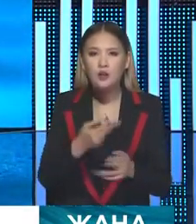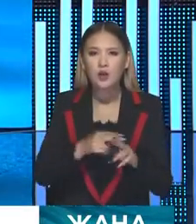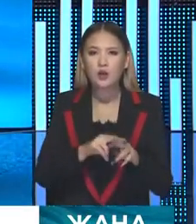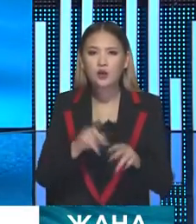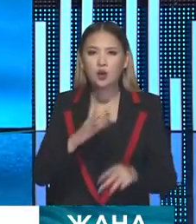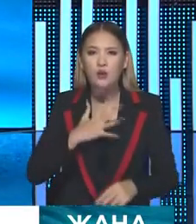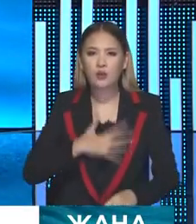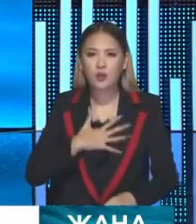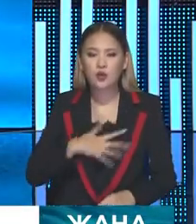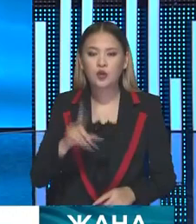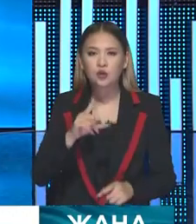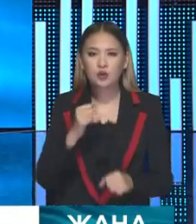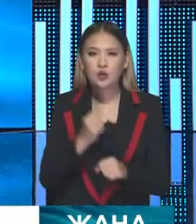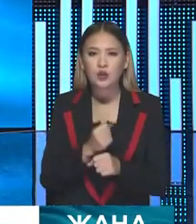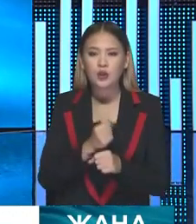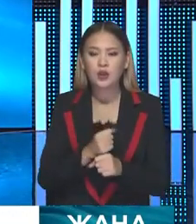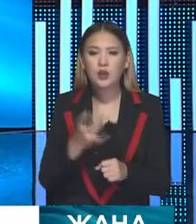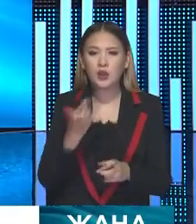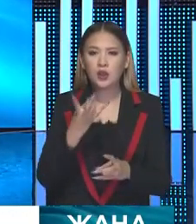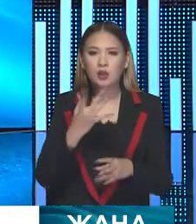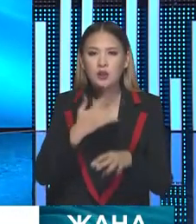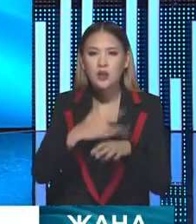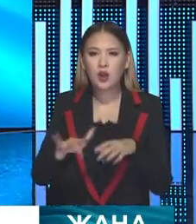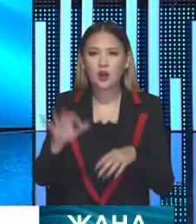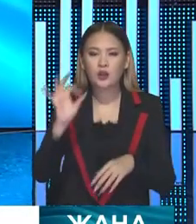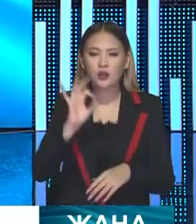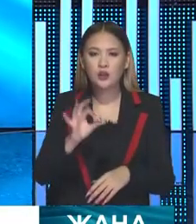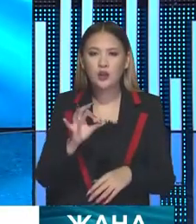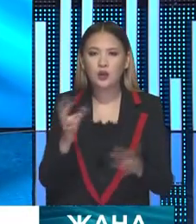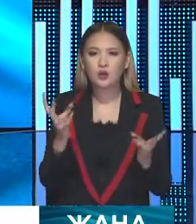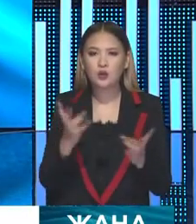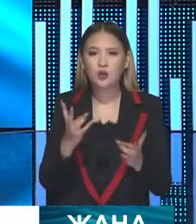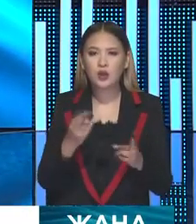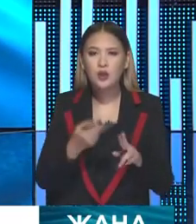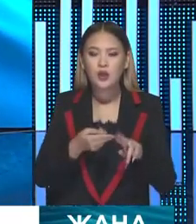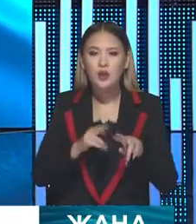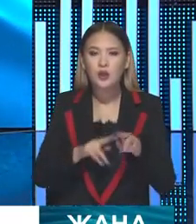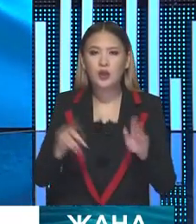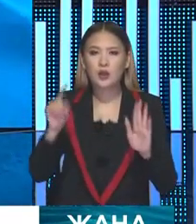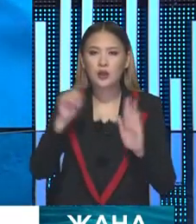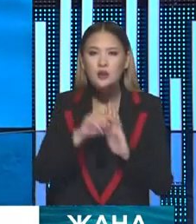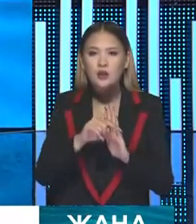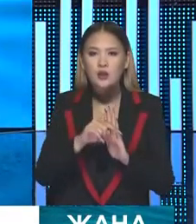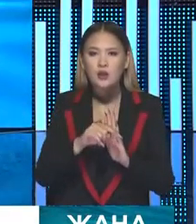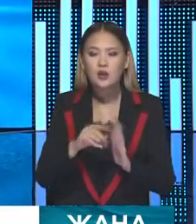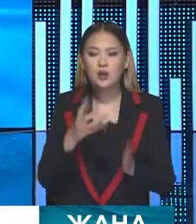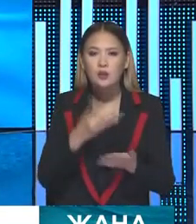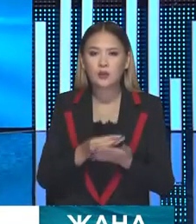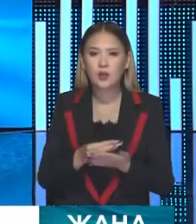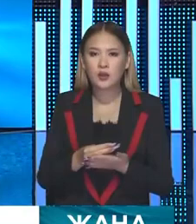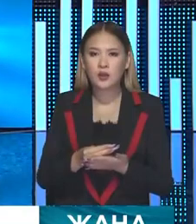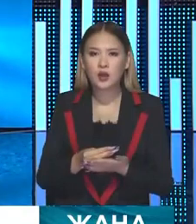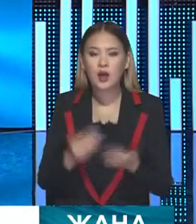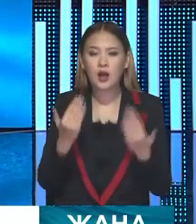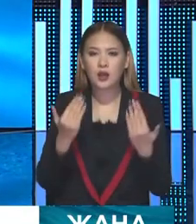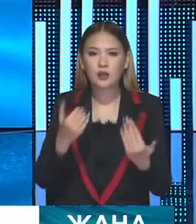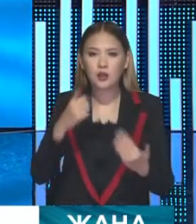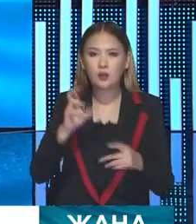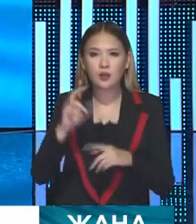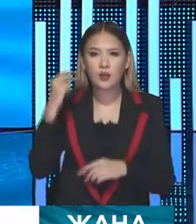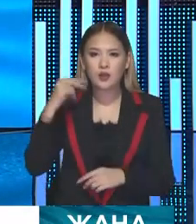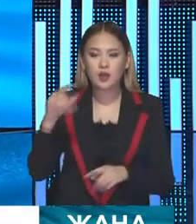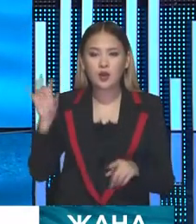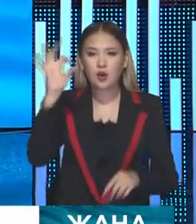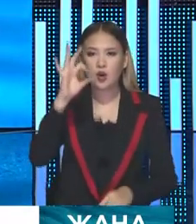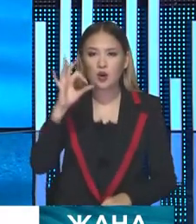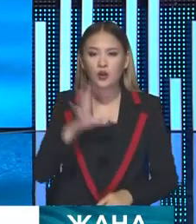болса да енді бізге бітіру керек, тапсырыс берушінің басы кетеді ерте дегендей. Сондықтан ол жерде вынужденный шаралар болады. Сондықтан қазір кеше президент ол туралы айтты ғой.